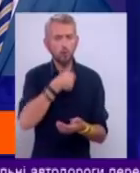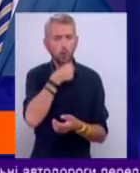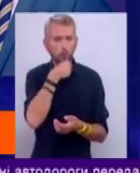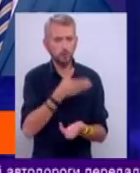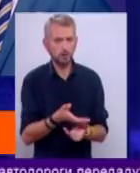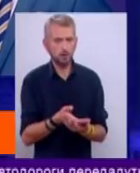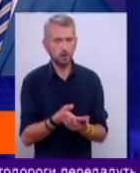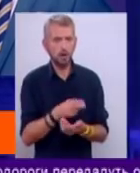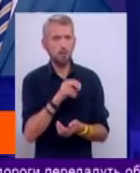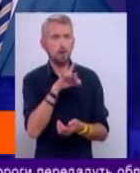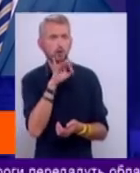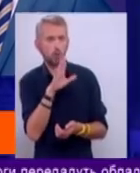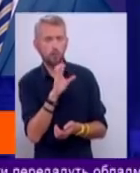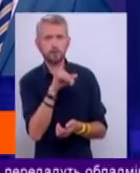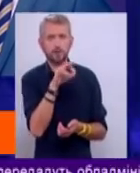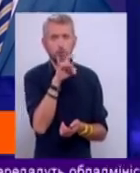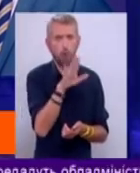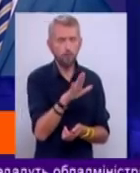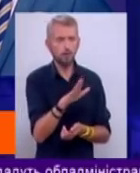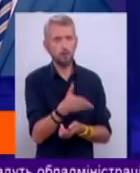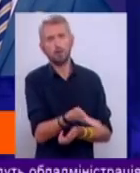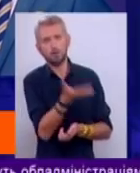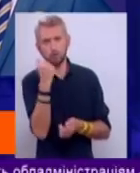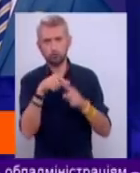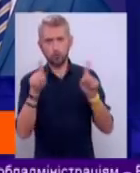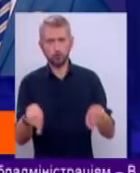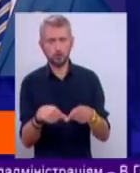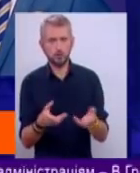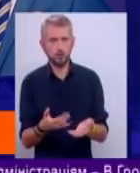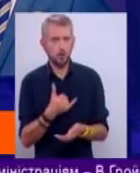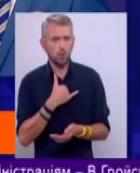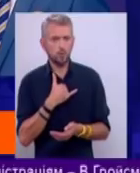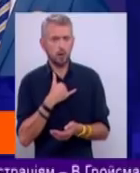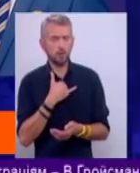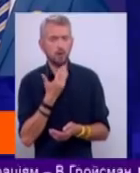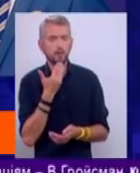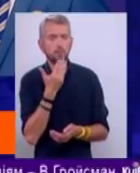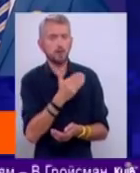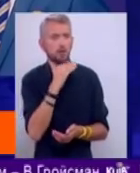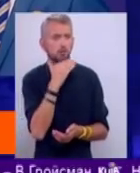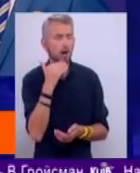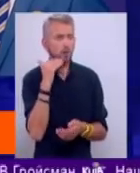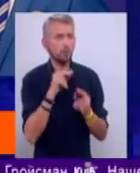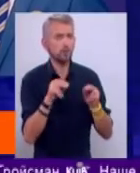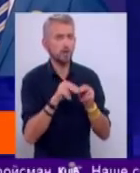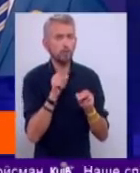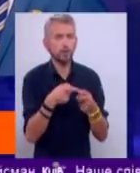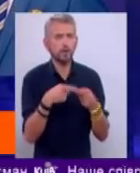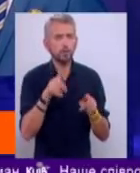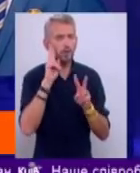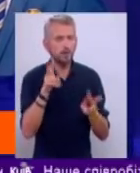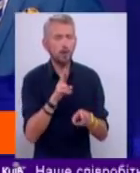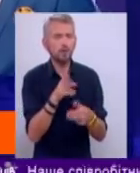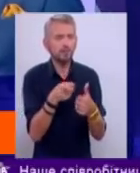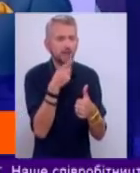дорослих. Петров, Сидоров, там, іди до дошки. В нас запитати багатьох вчителів, вони іноді не знають,